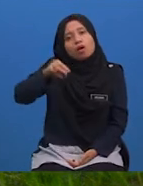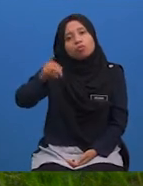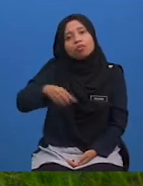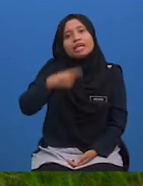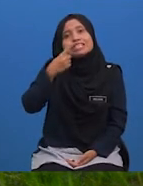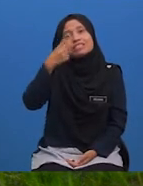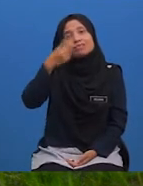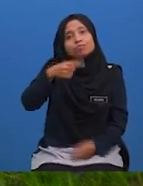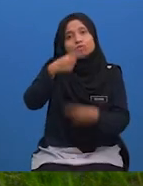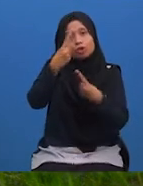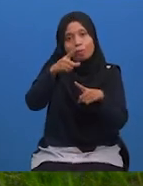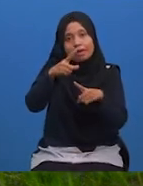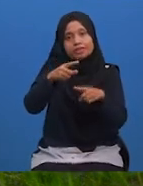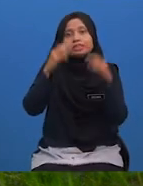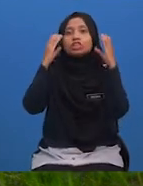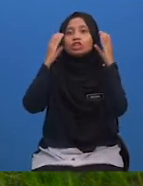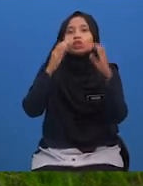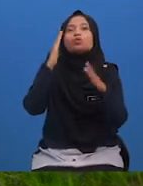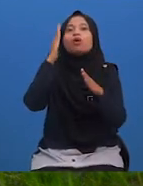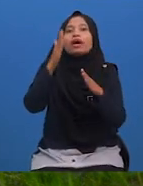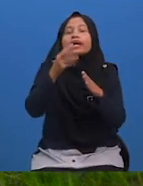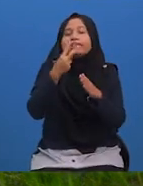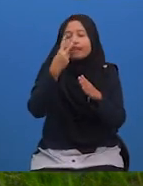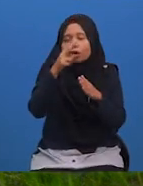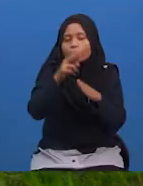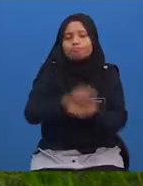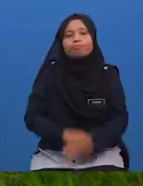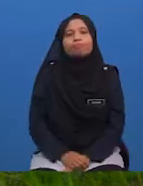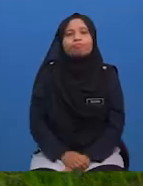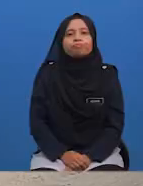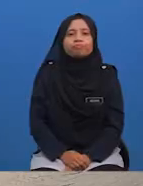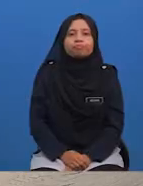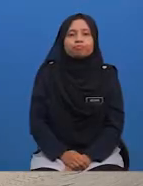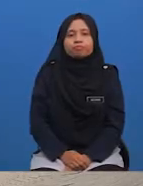Murid menyebut jawapan dan cikgu akan menyimak, ya?